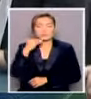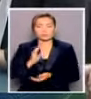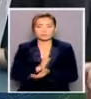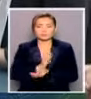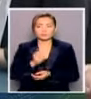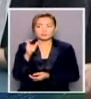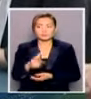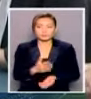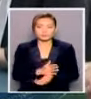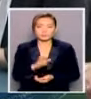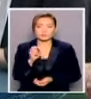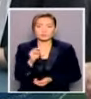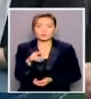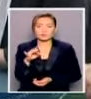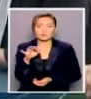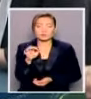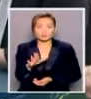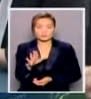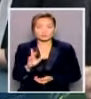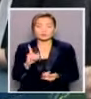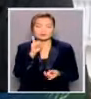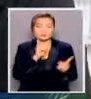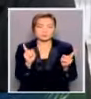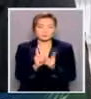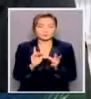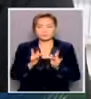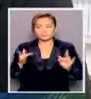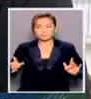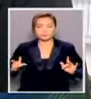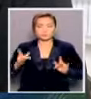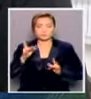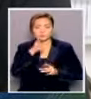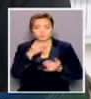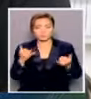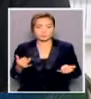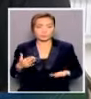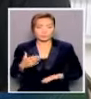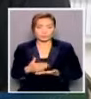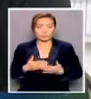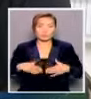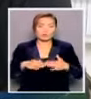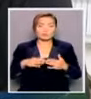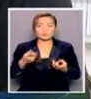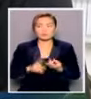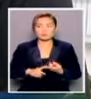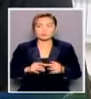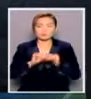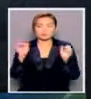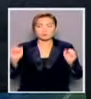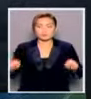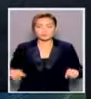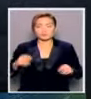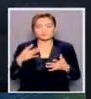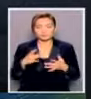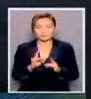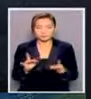газетінің шеф-редакторы Бақытбек Қадыр. Ол келелі кездесуді әлеуметтік желінің дәурені жүріп тұрғанда баспаны да соған ілесе дамытуға болатынын түсін